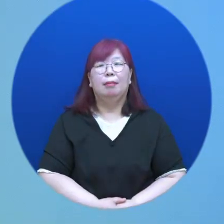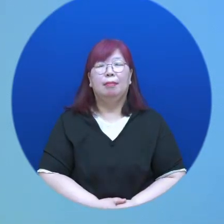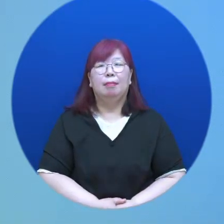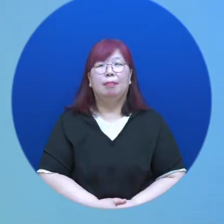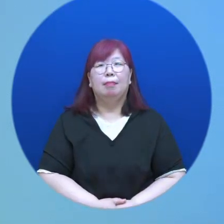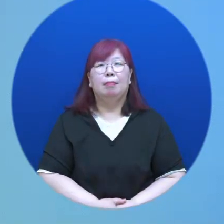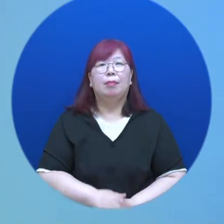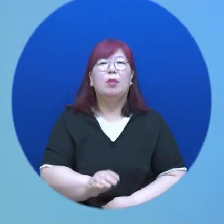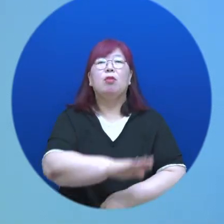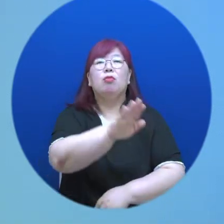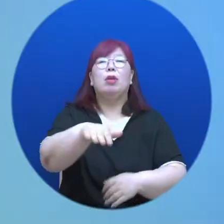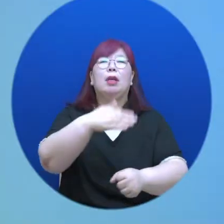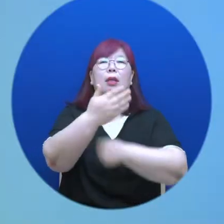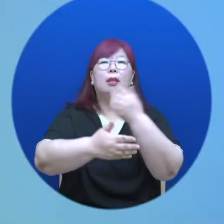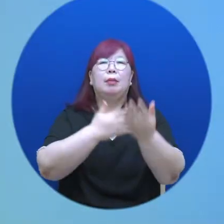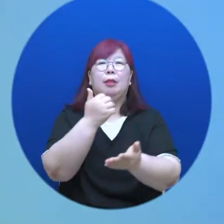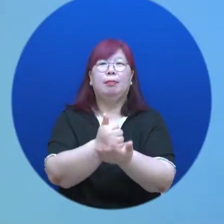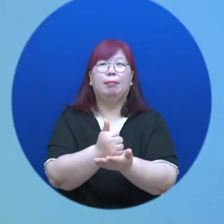우리 하나님께서